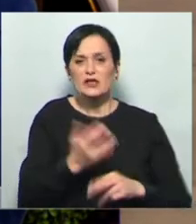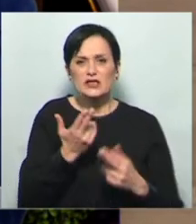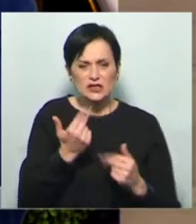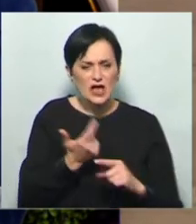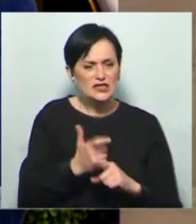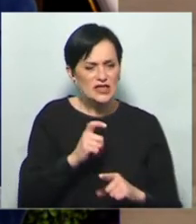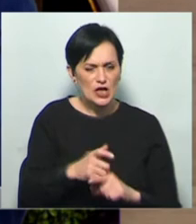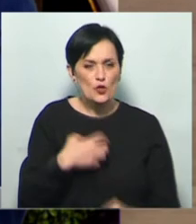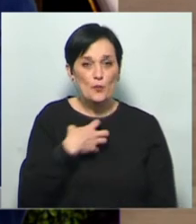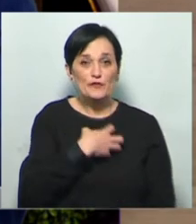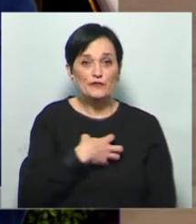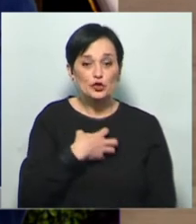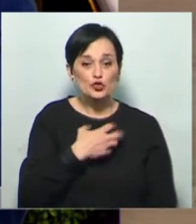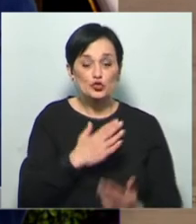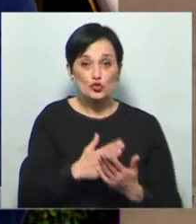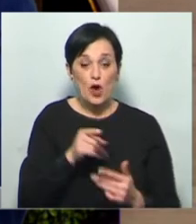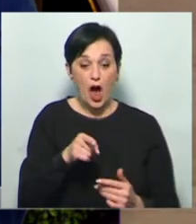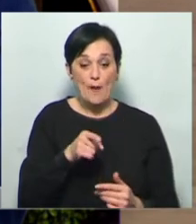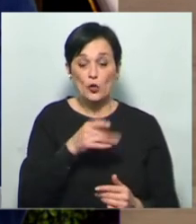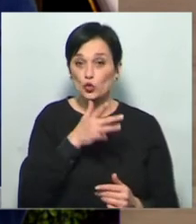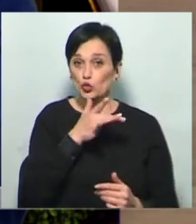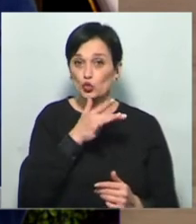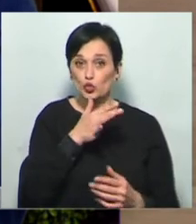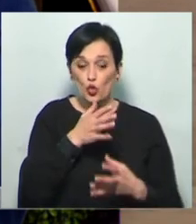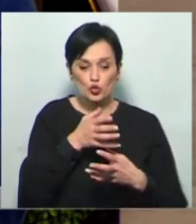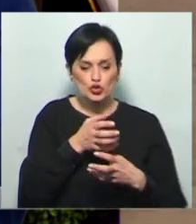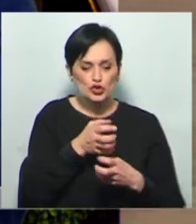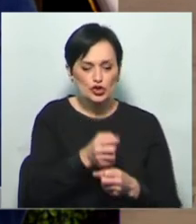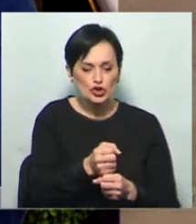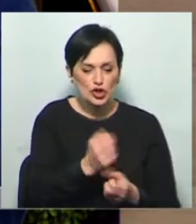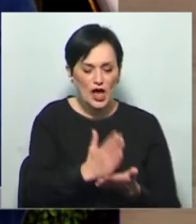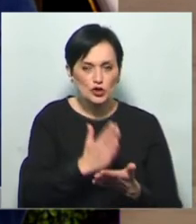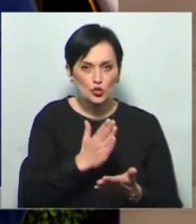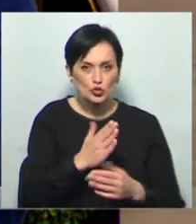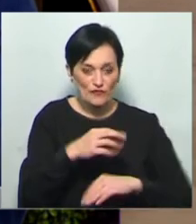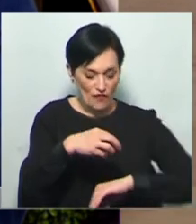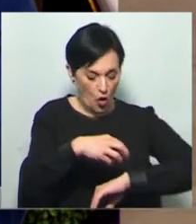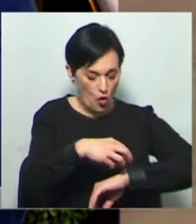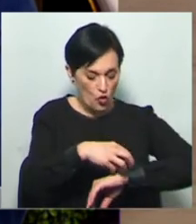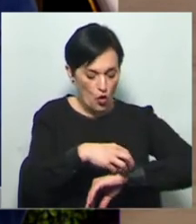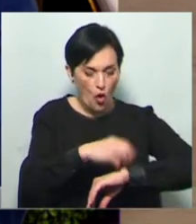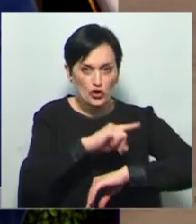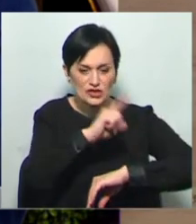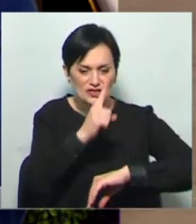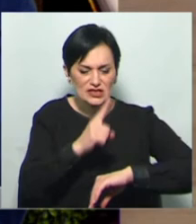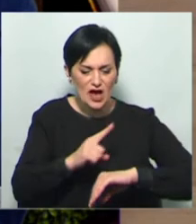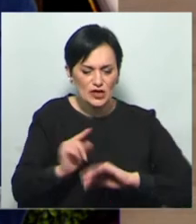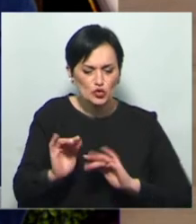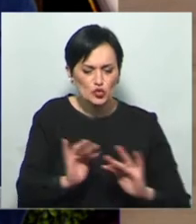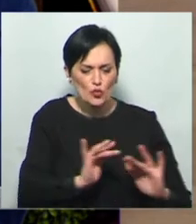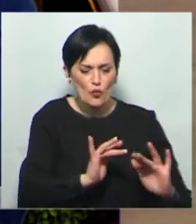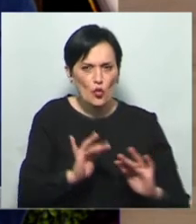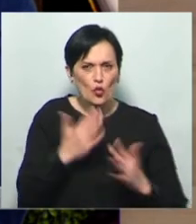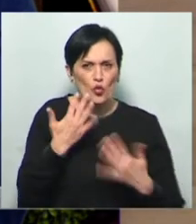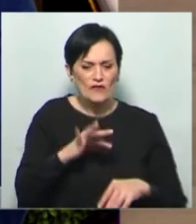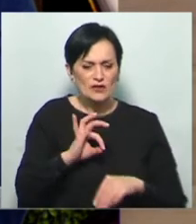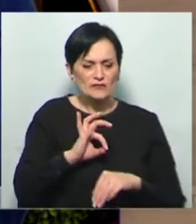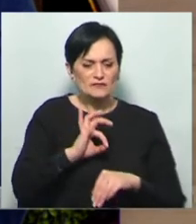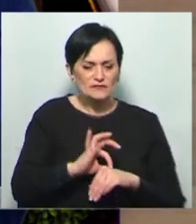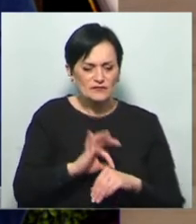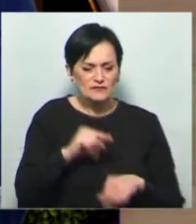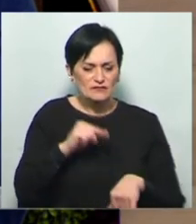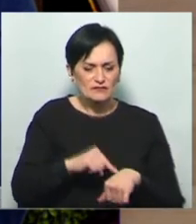მნიშვნელოვანი ანუ ამ დროს ხდება შეზღუდვა კუჭწვივის სახსრის მოძრაობის, იმდენად რამდენადაც შეშუპება